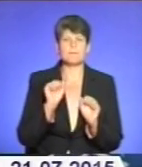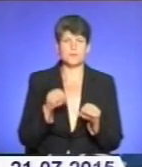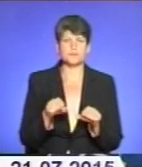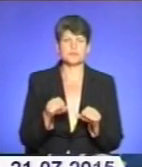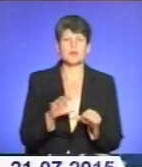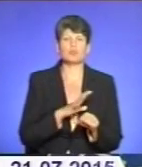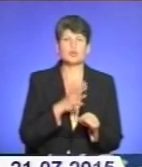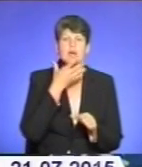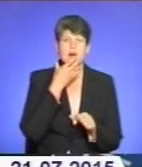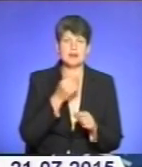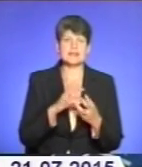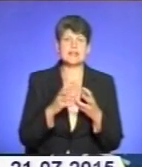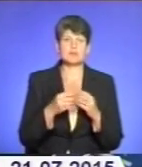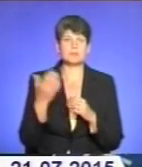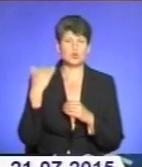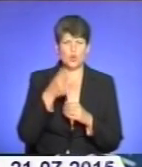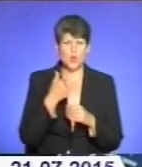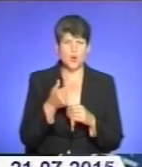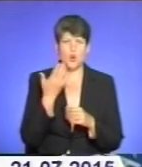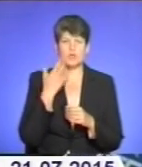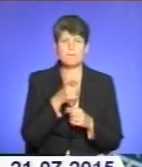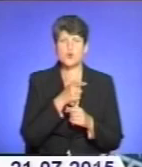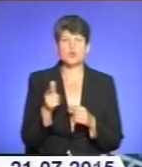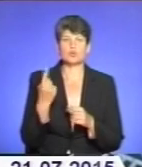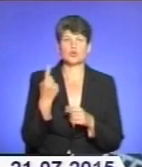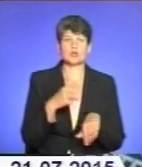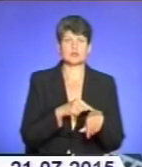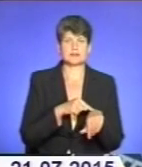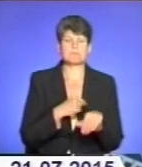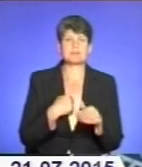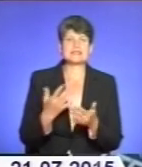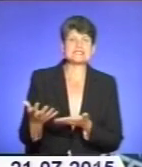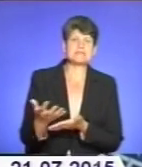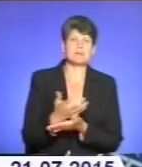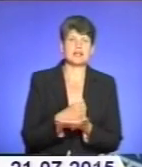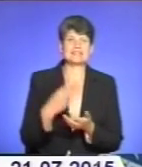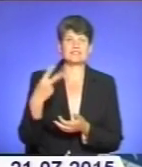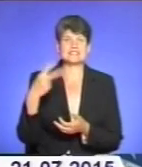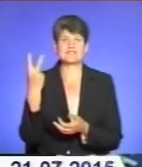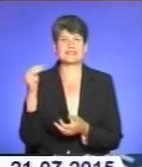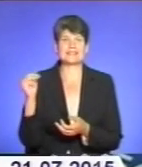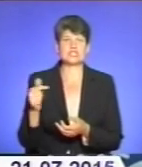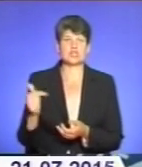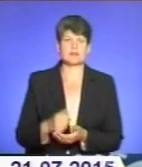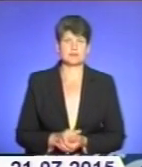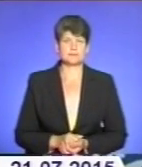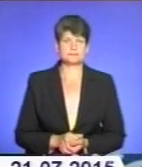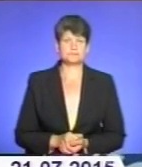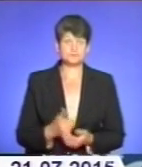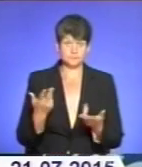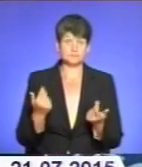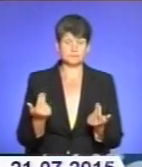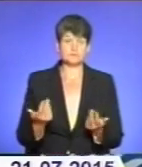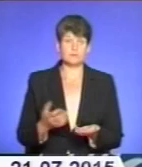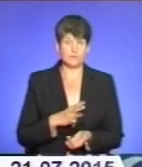гарні результати минулого року. Наприклад, протягом години ми зібрали 22 тисячі гривень. Так,